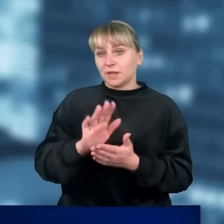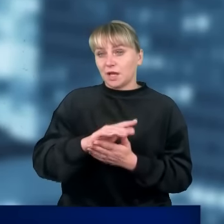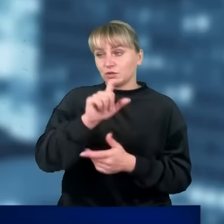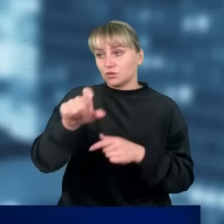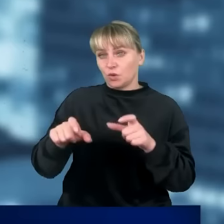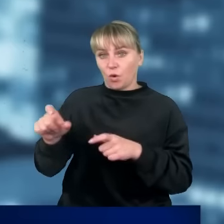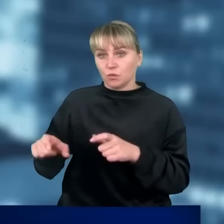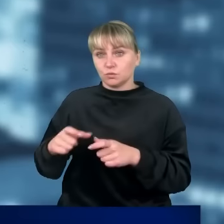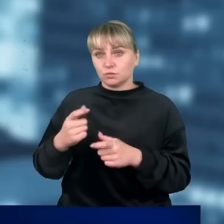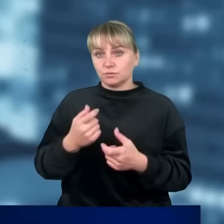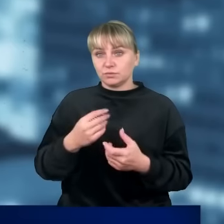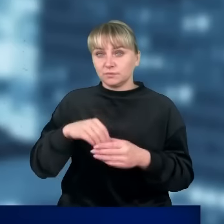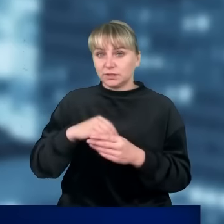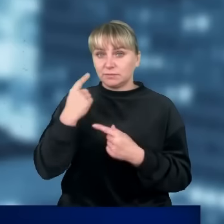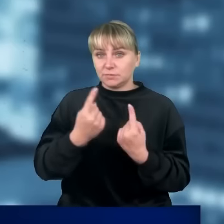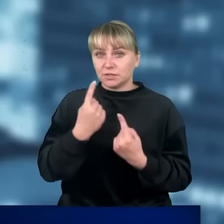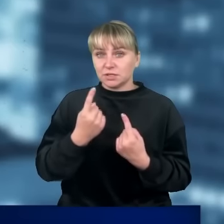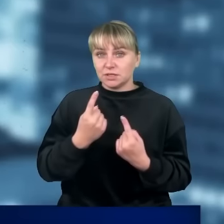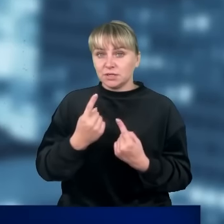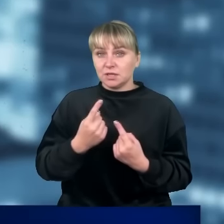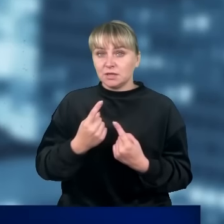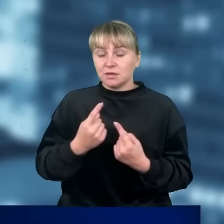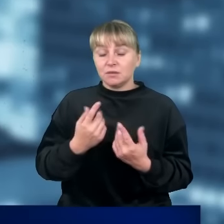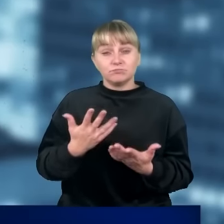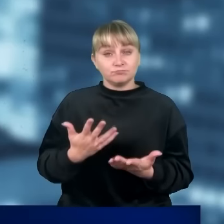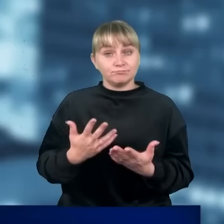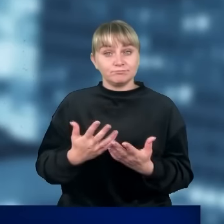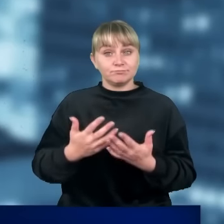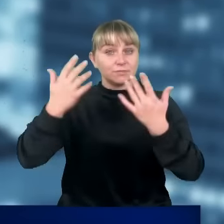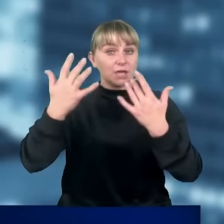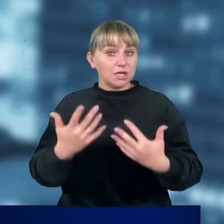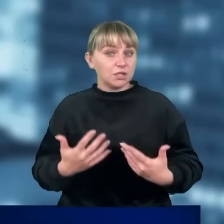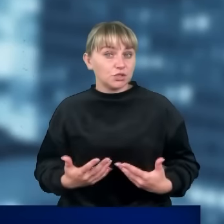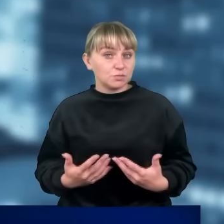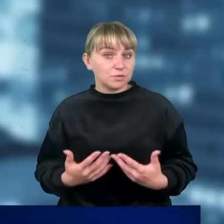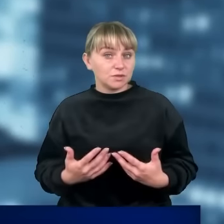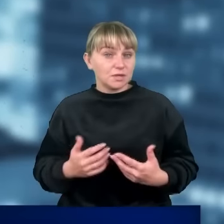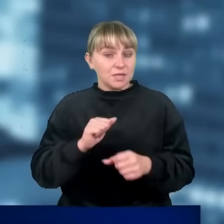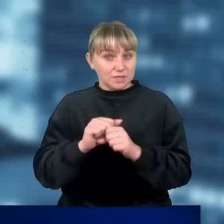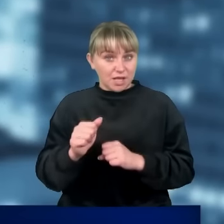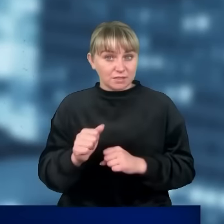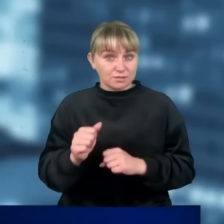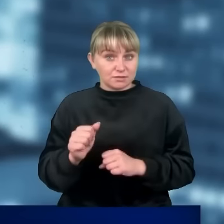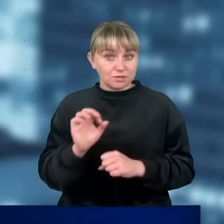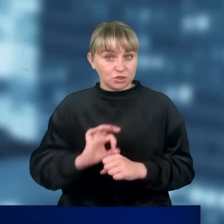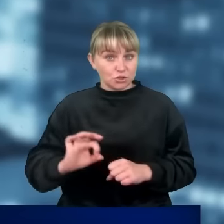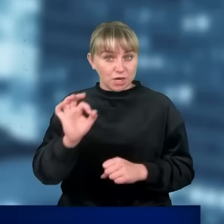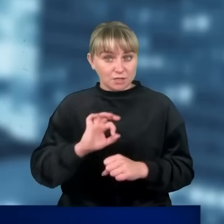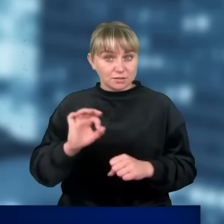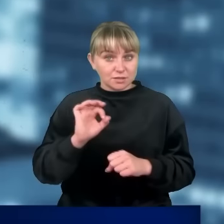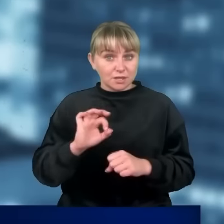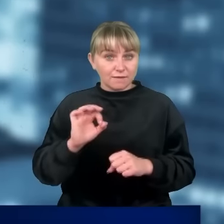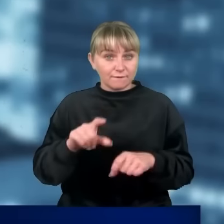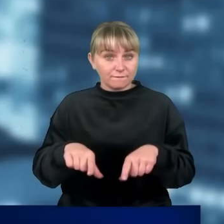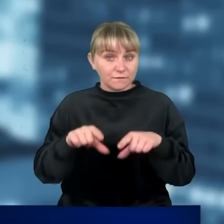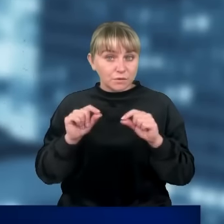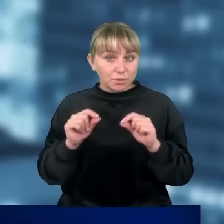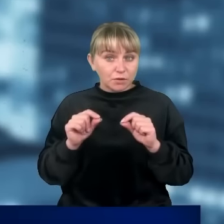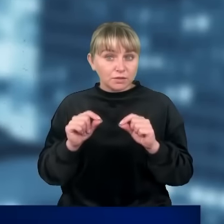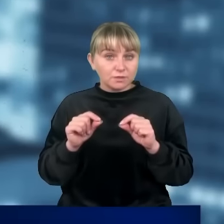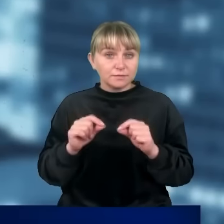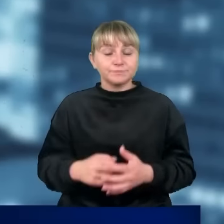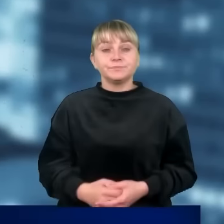15,4% Polaków. O tym, że twarde liczby dają szansę kandydatowi opozycji, przekonuje Piotr Lisiewicz w najnowszym tygodniku, ale